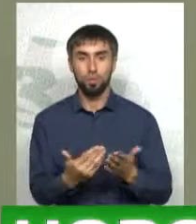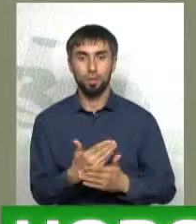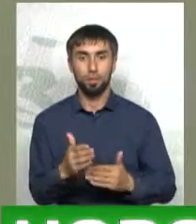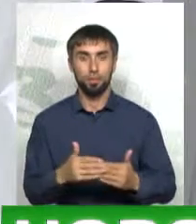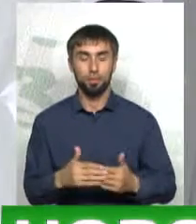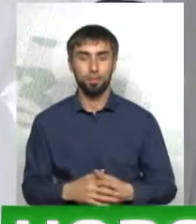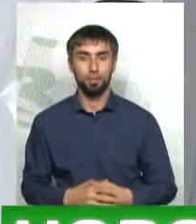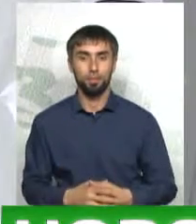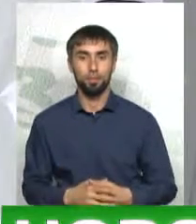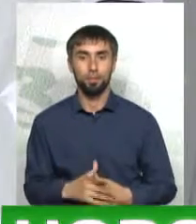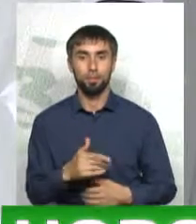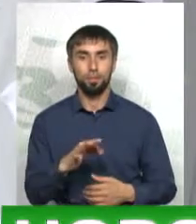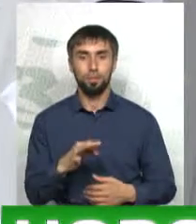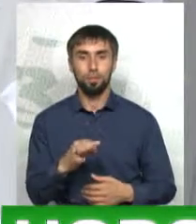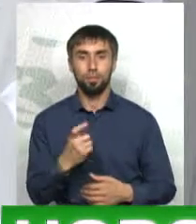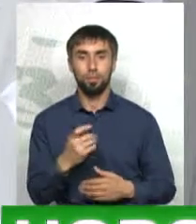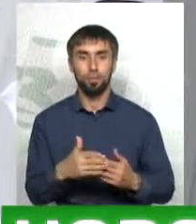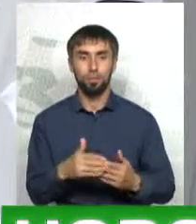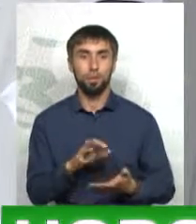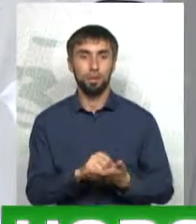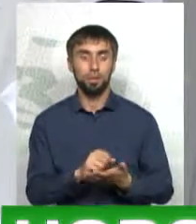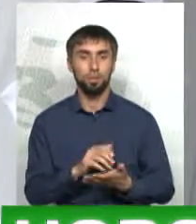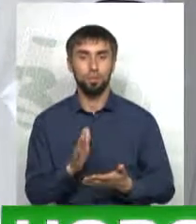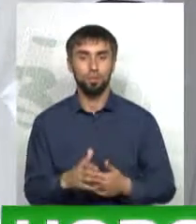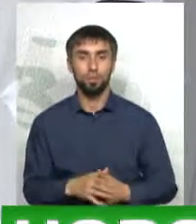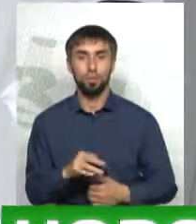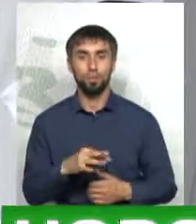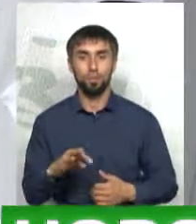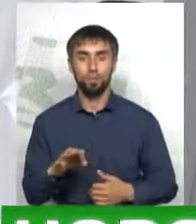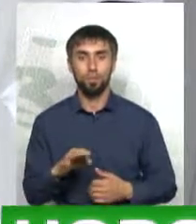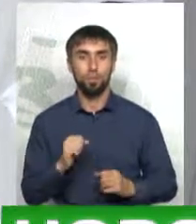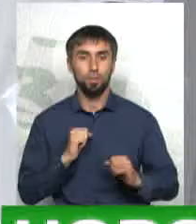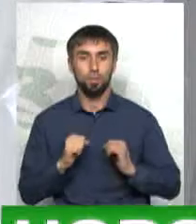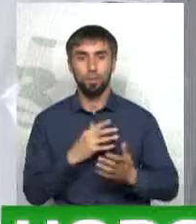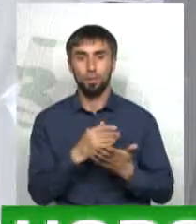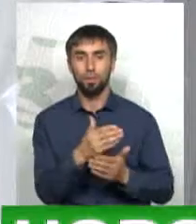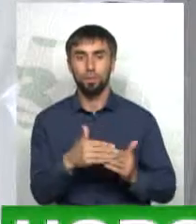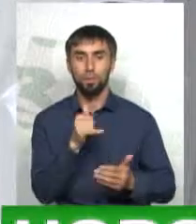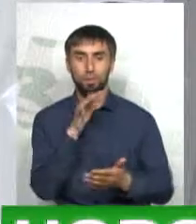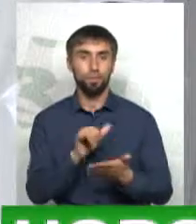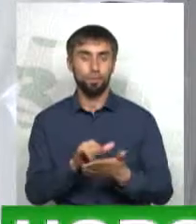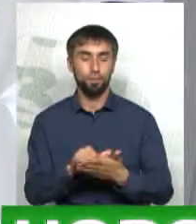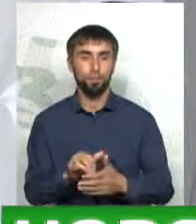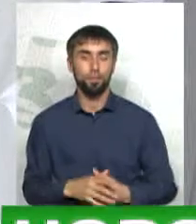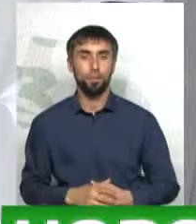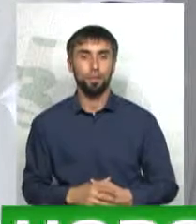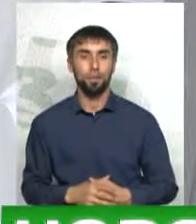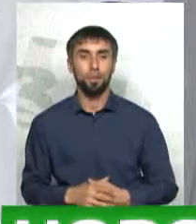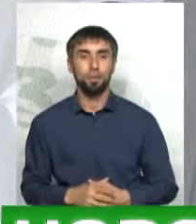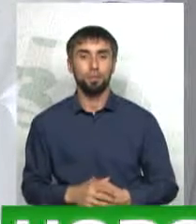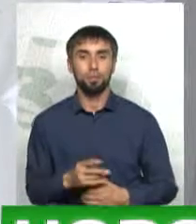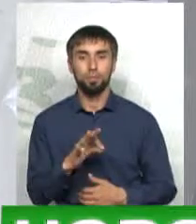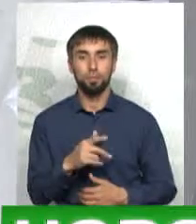двери. Где-то около 100 дверей заниматься будет определенная бригада, которая занимается этим.